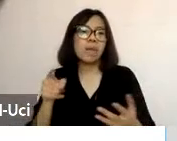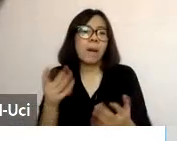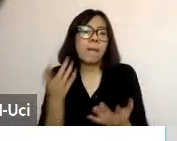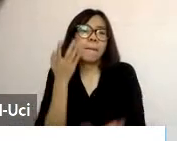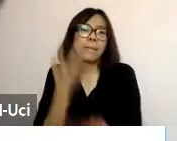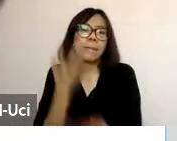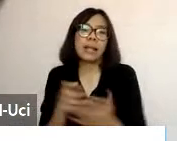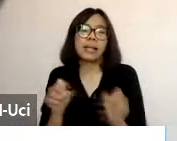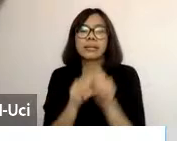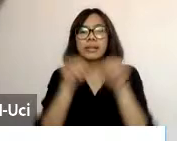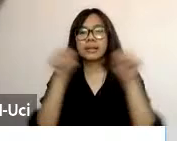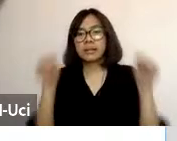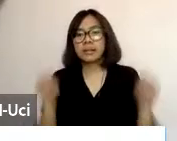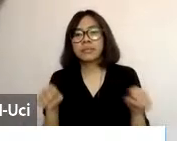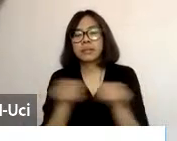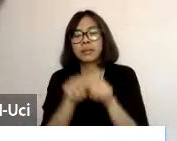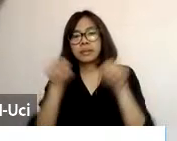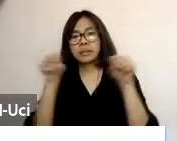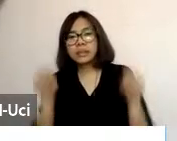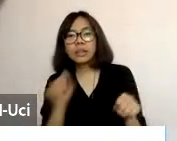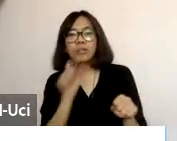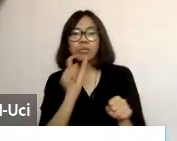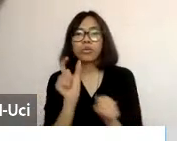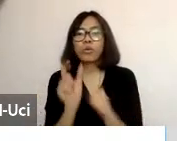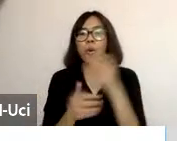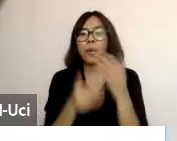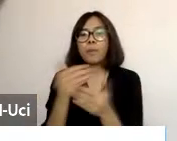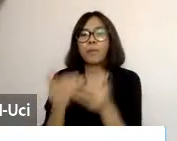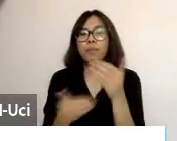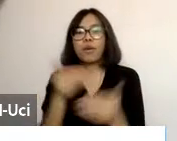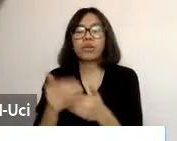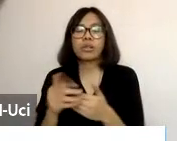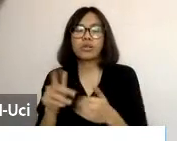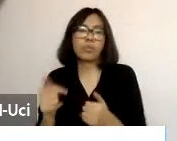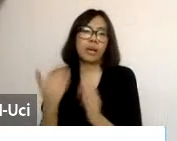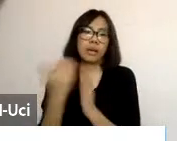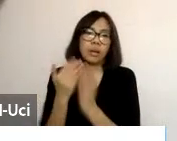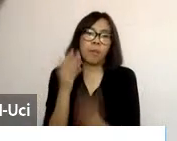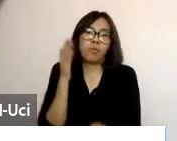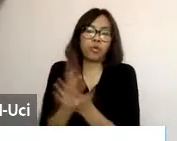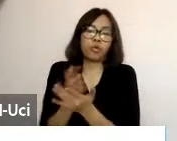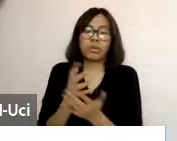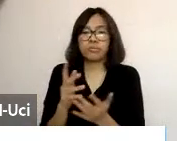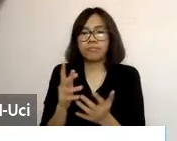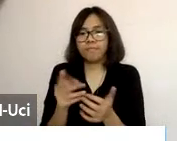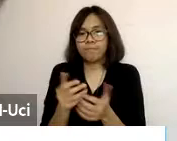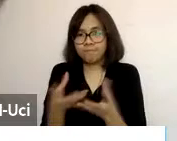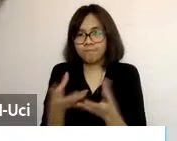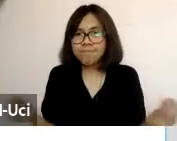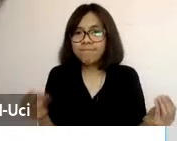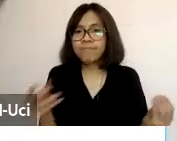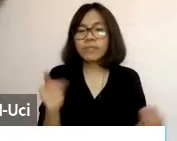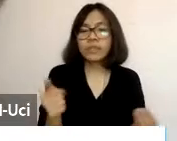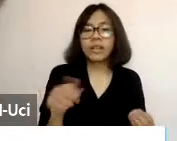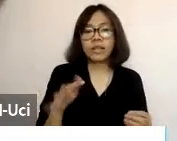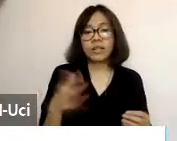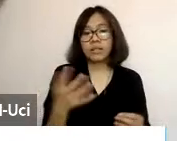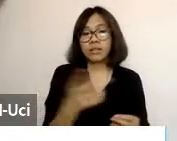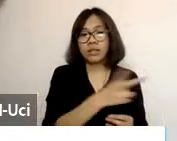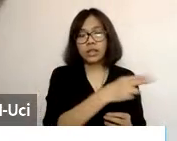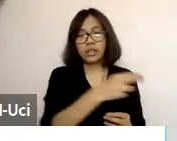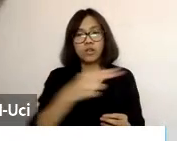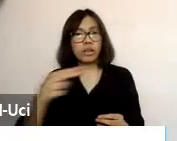otomasi terhadap apa namanya proses dan juga mengambil keputusan sengketa di Indonesia dalam konteks